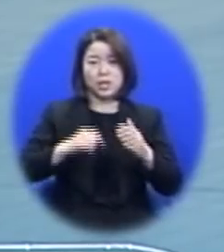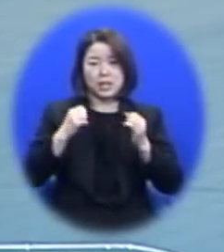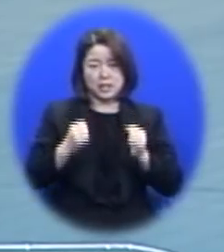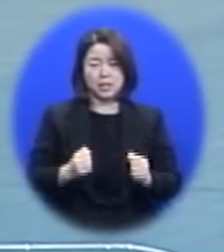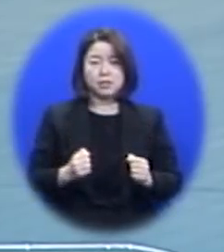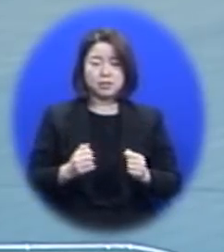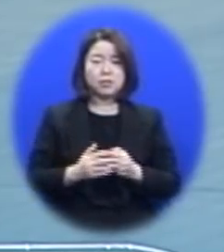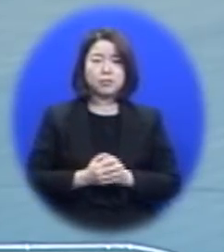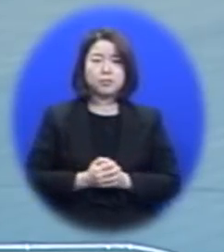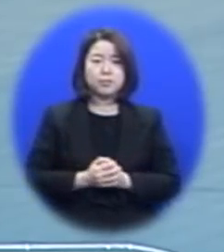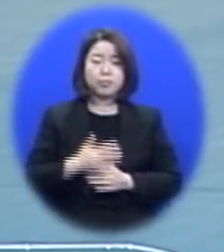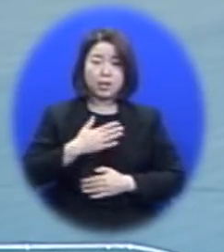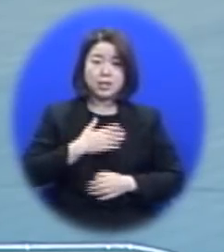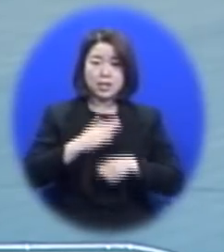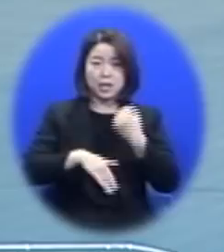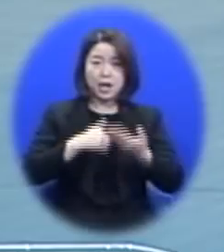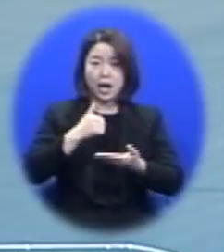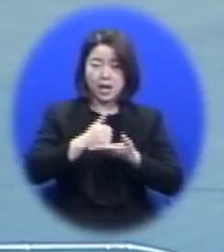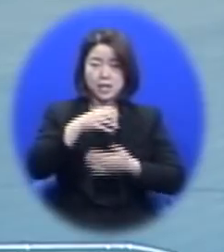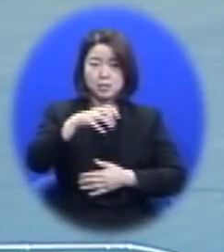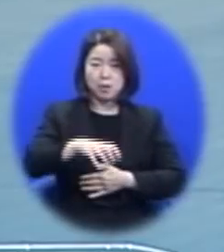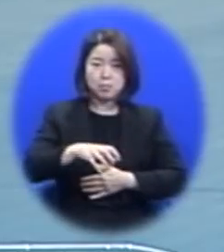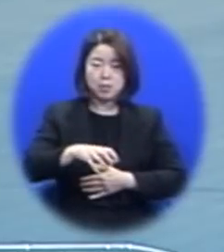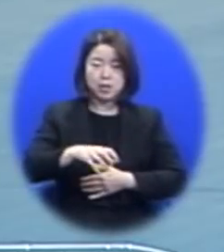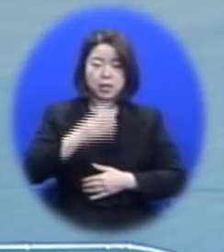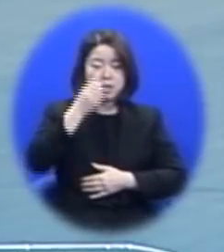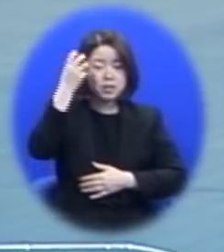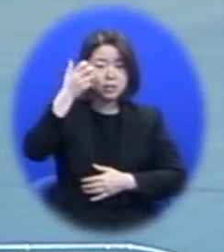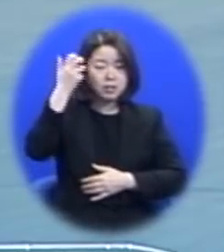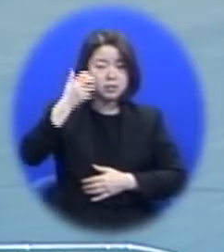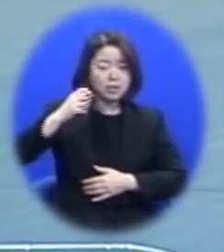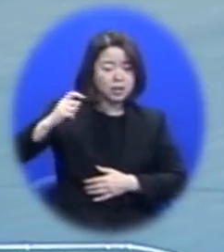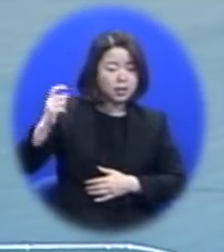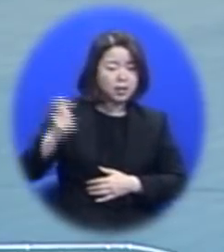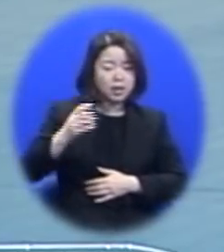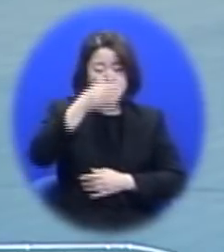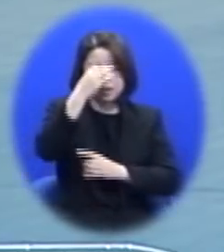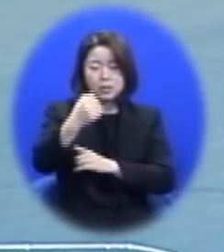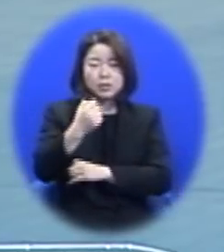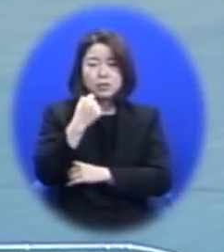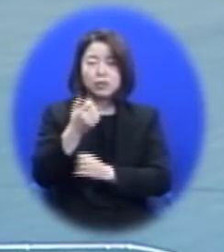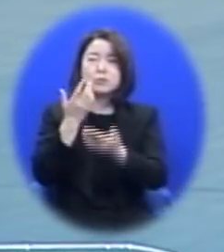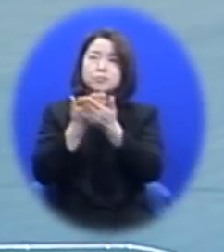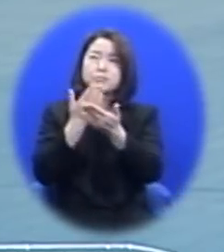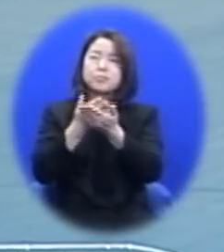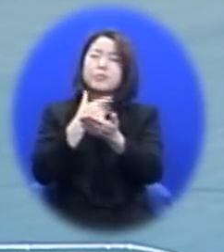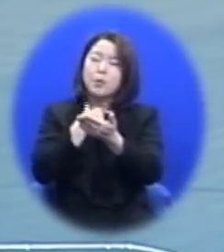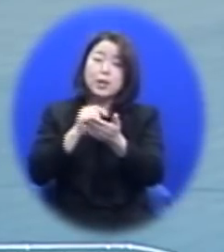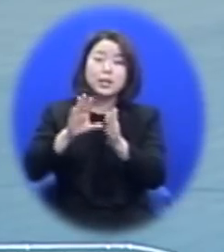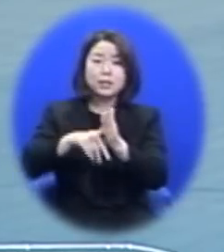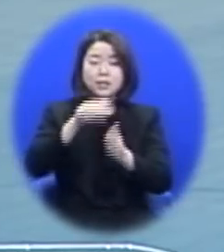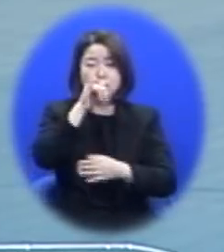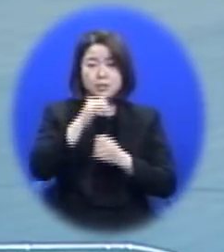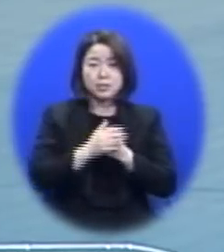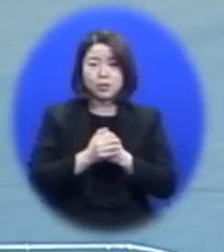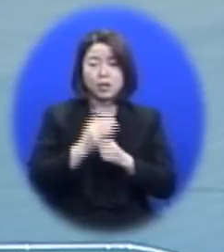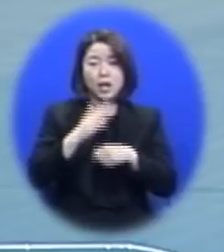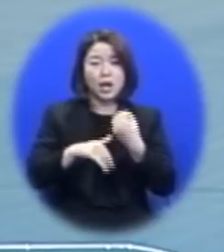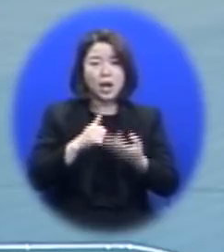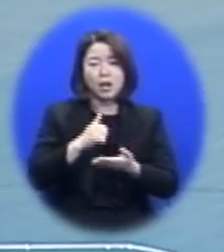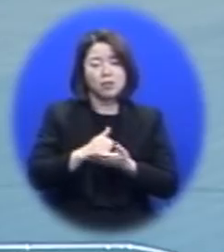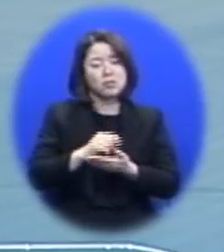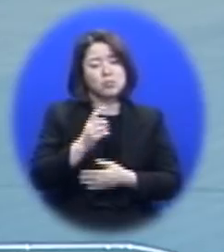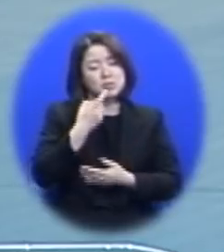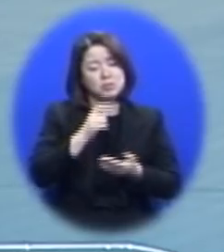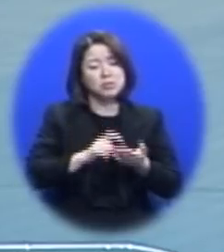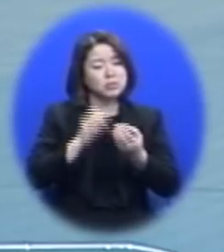거예요. 제가 하나님 앞에 성령의 강한 능력을 간절히 구할 때가 있었습니다. 하나님은 좀처럼 응답해 주지 않고